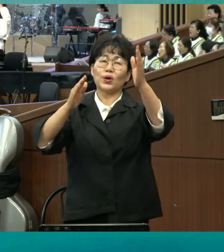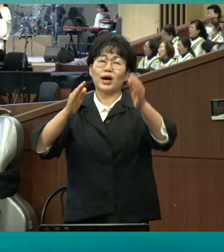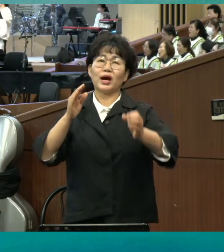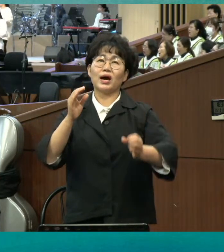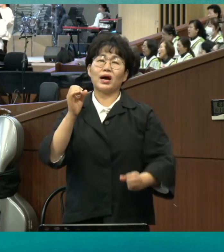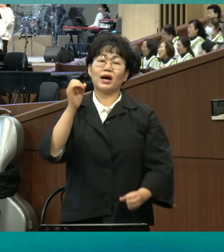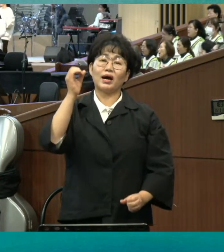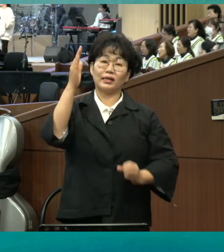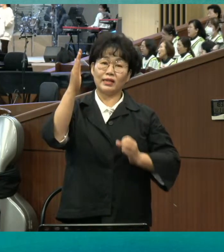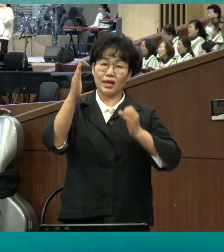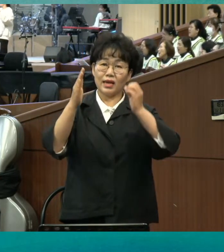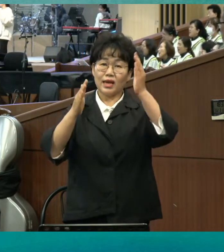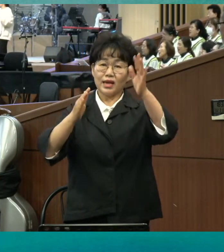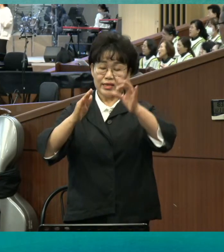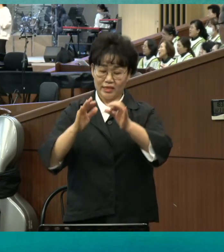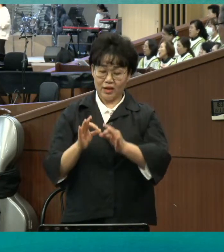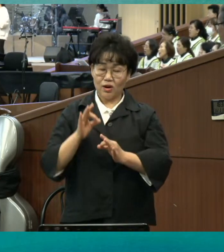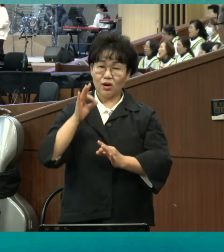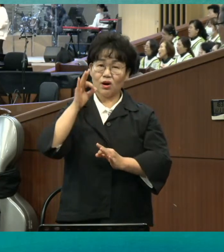찬송하는